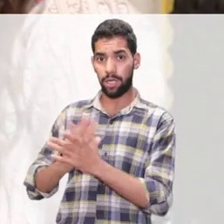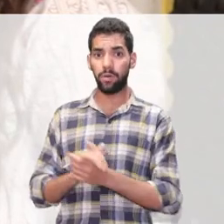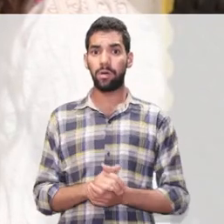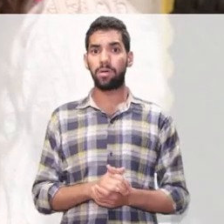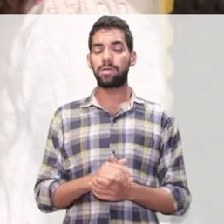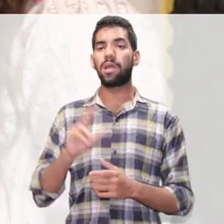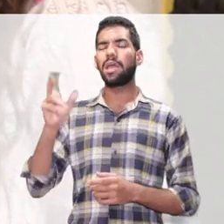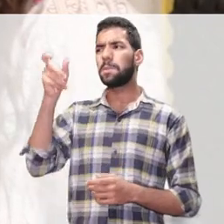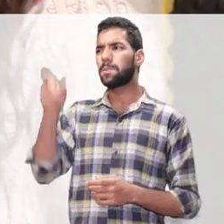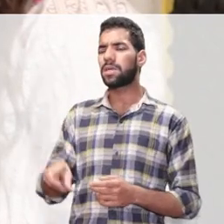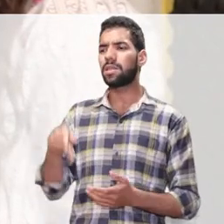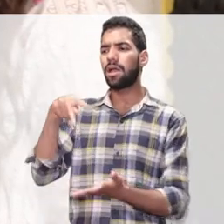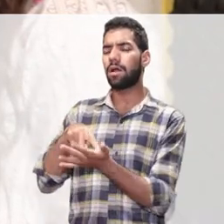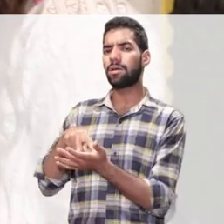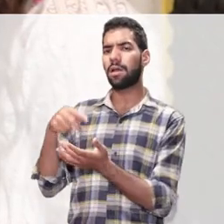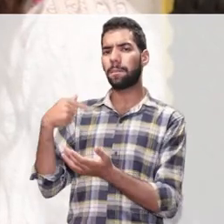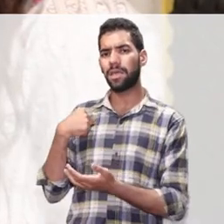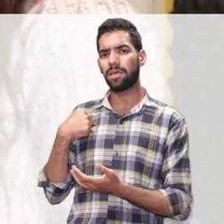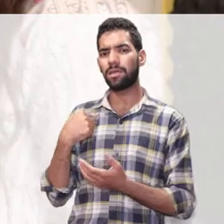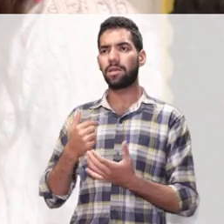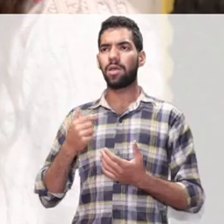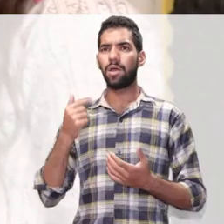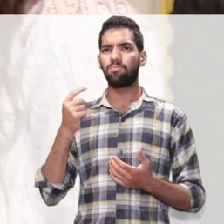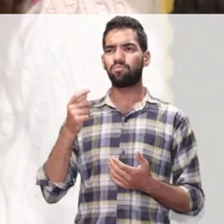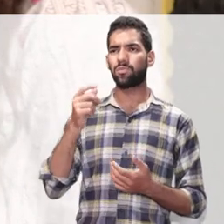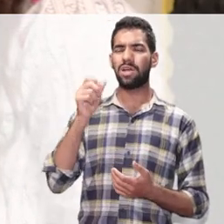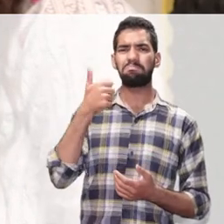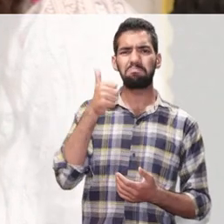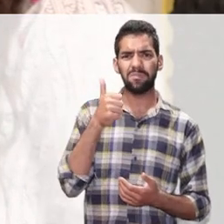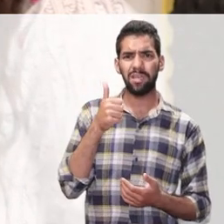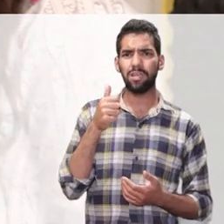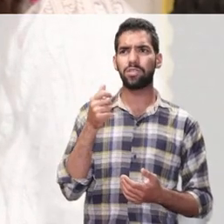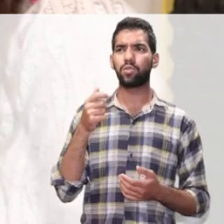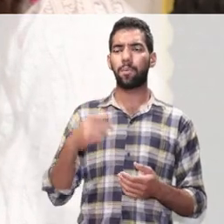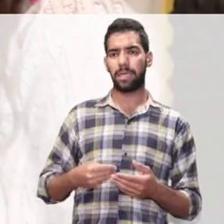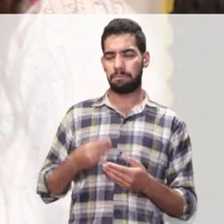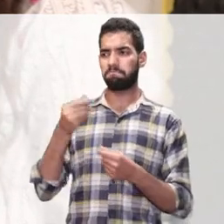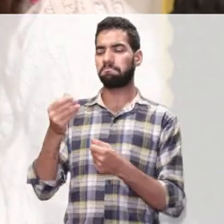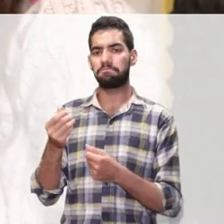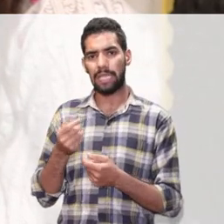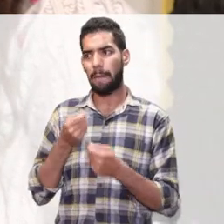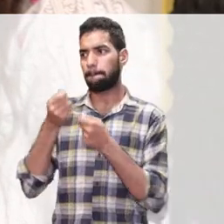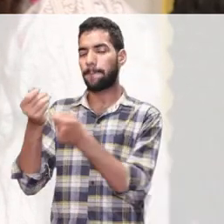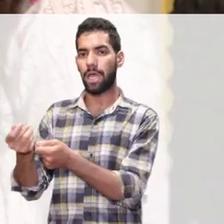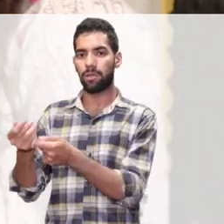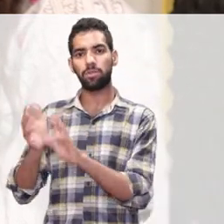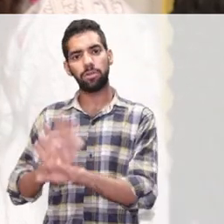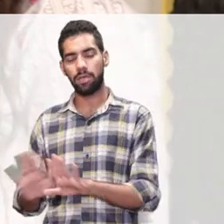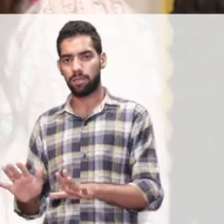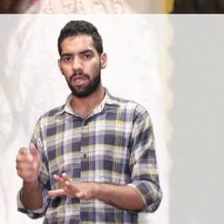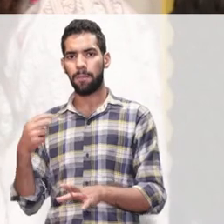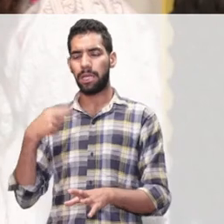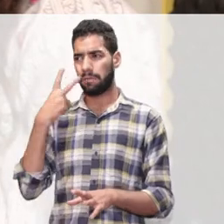अपन है वहां पर खड़ा है तो मैंने अपना जो है वह ₹10 जो भी लांच पराठा खुसरो पकड़ा दिया विदाउट